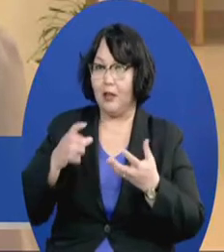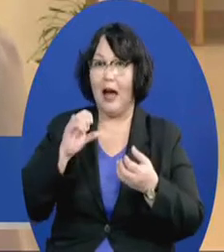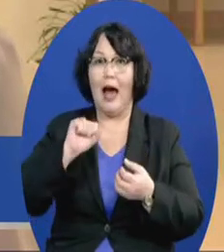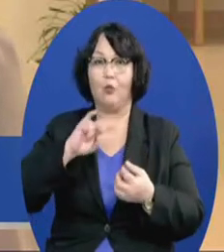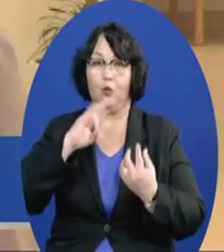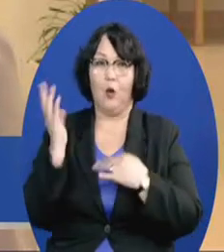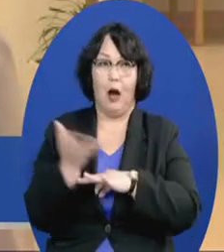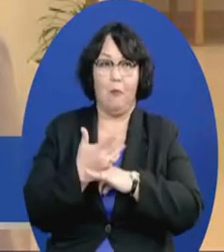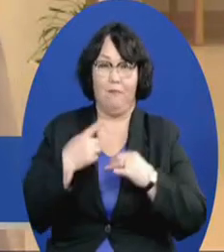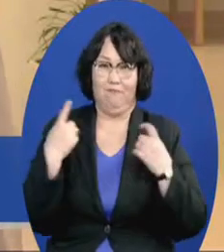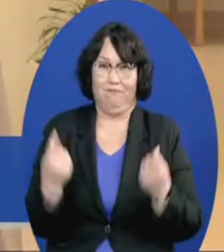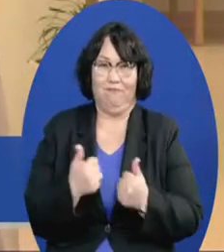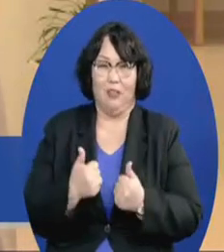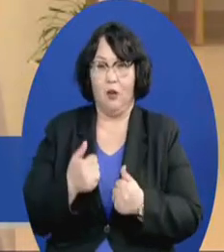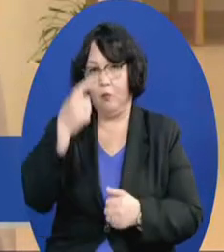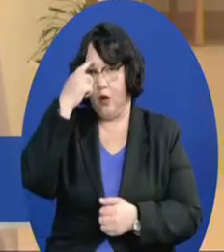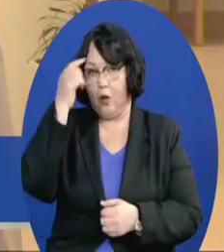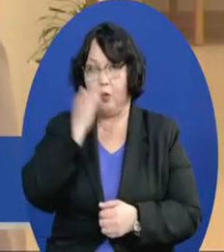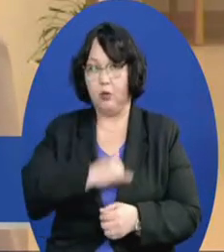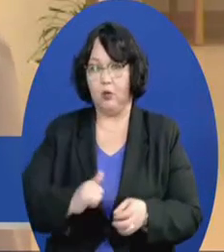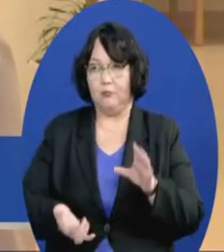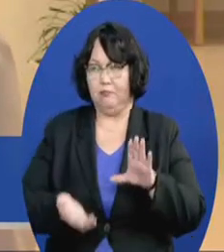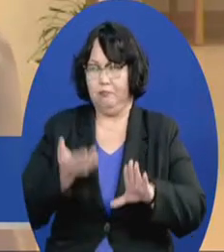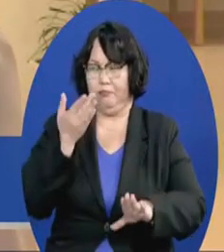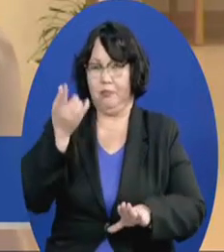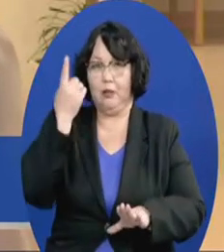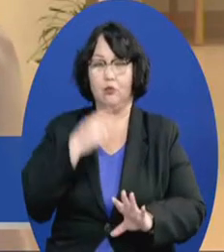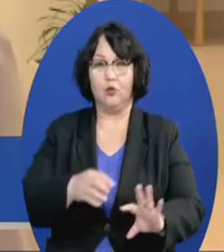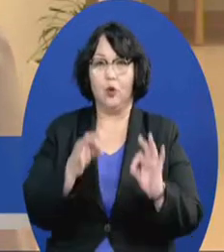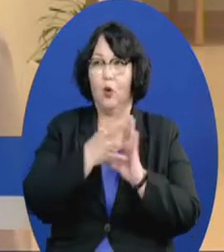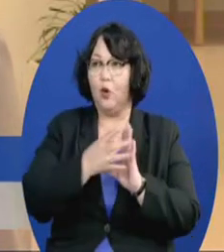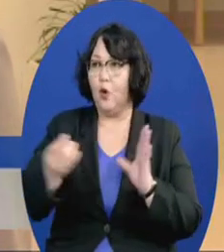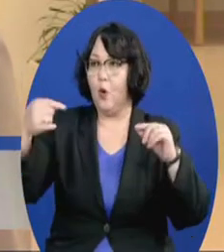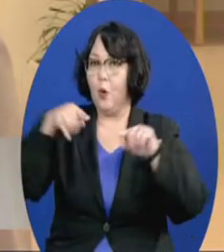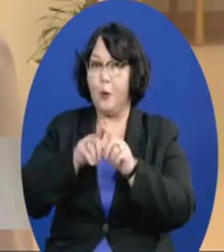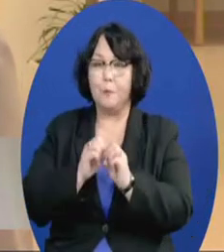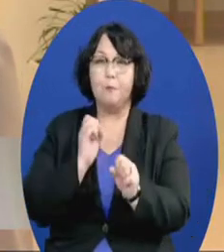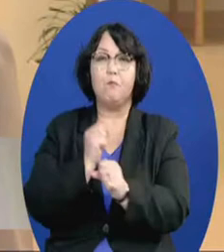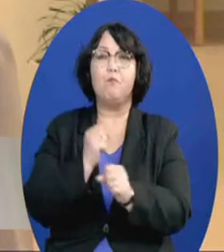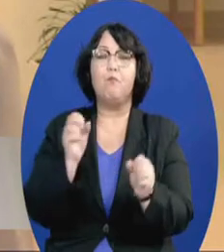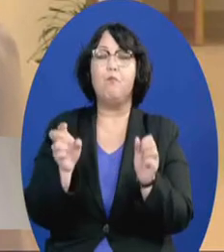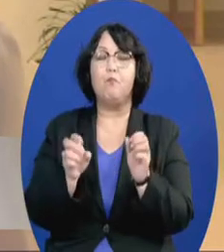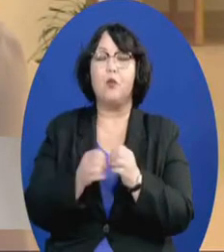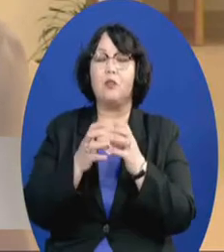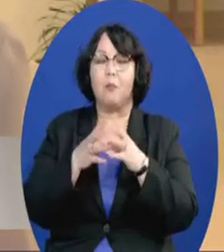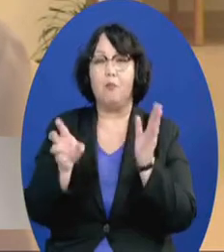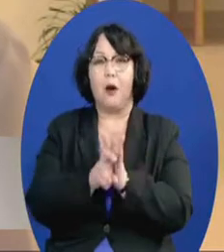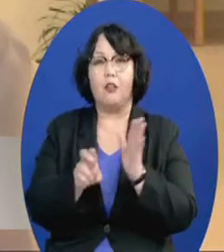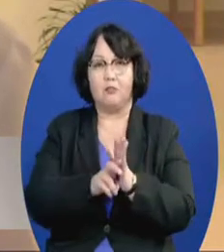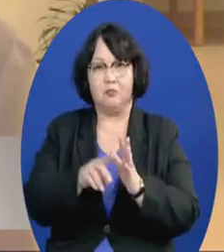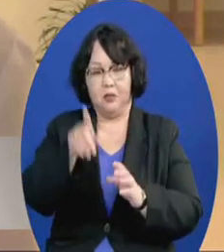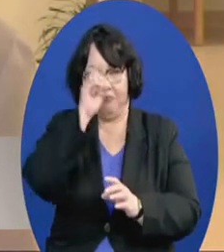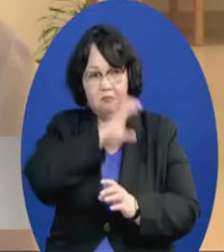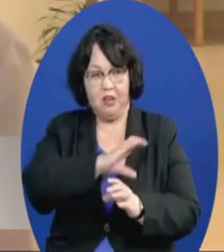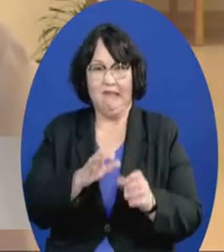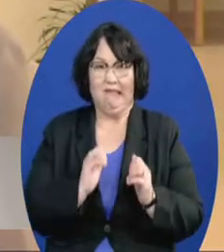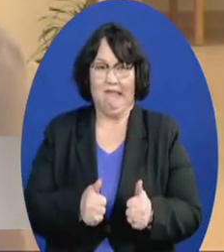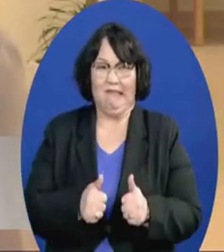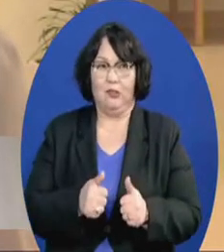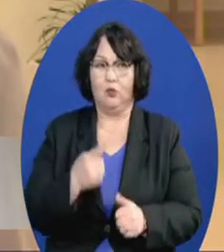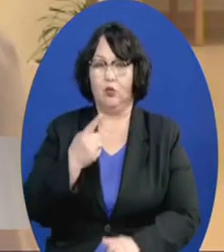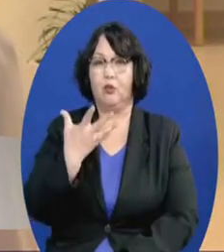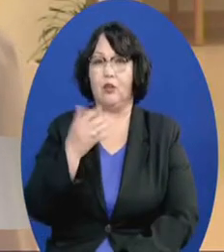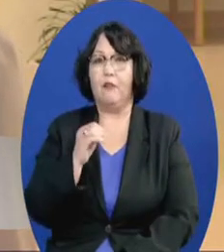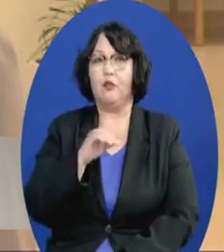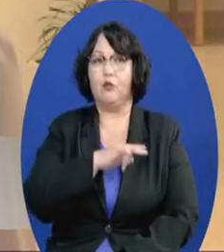хангахснараа Монгол улсад анх удаагаа жишиг эмнэлэг болж байгаа дүрэгтүүдийгүү. Одоо саяны таны хэлсэн жишээ, ус тасралаа ихэд ороо